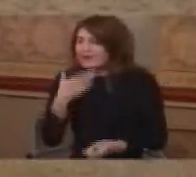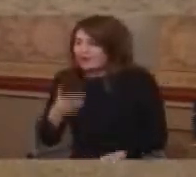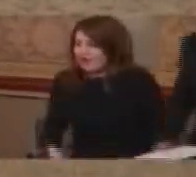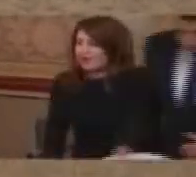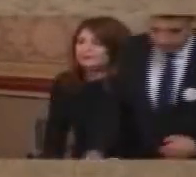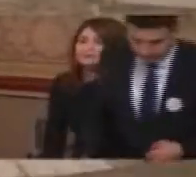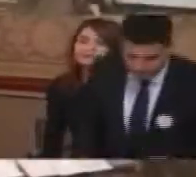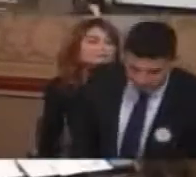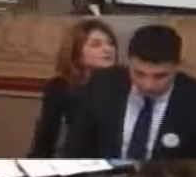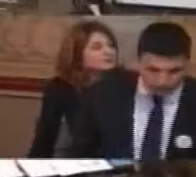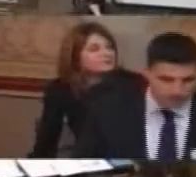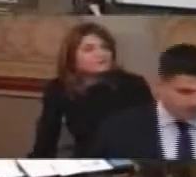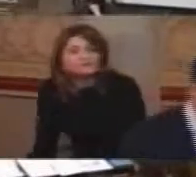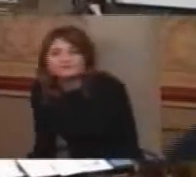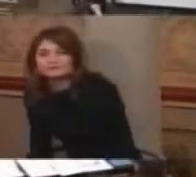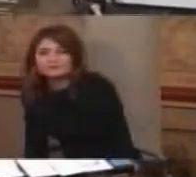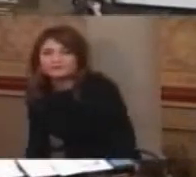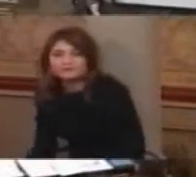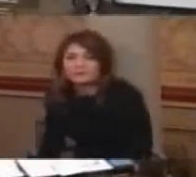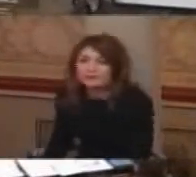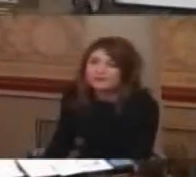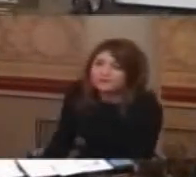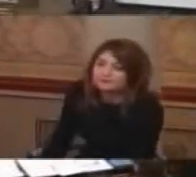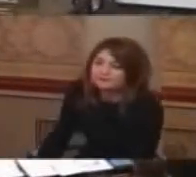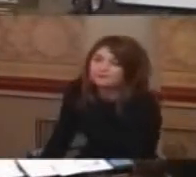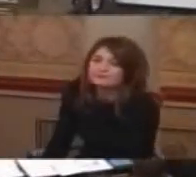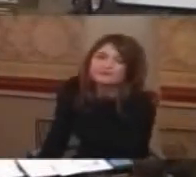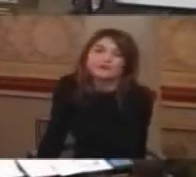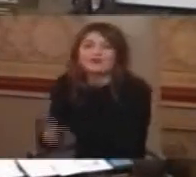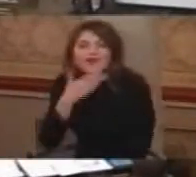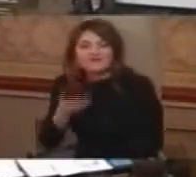Hvala potpredsjedniku skupštine. Prije nego što